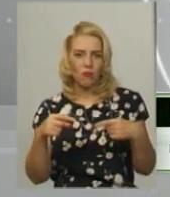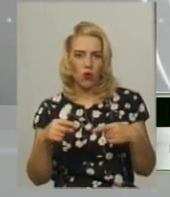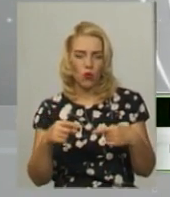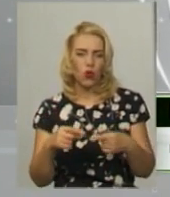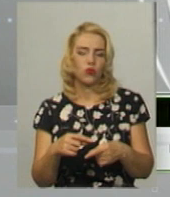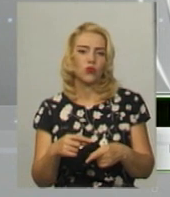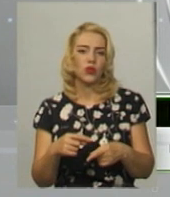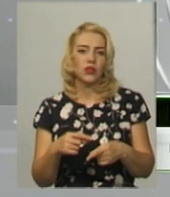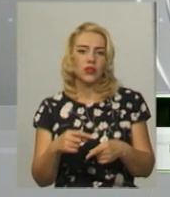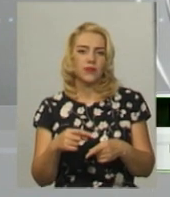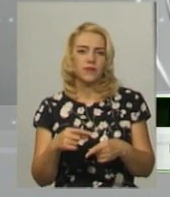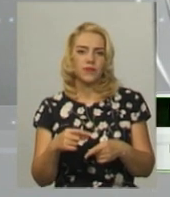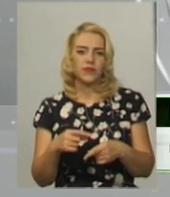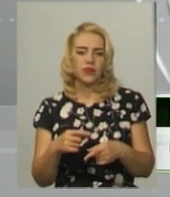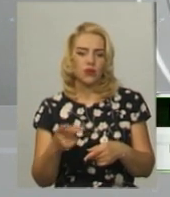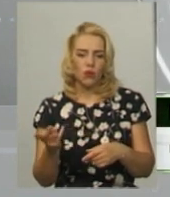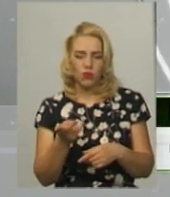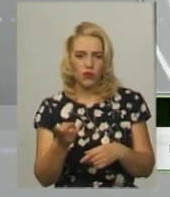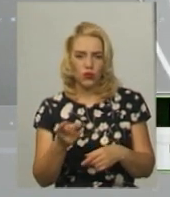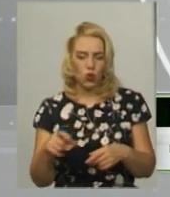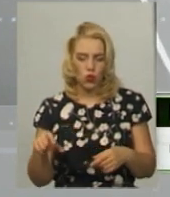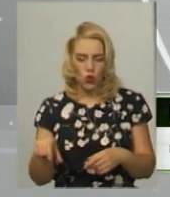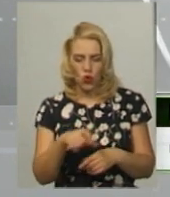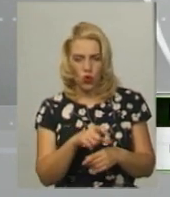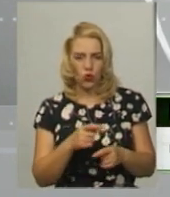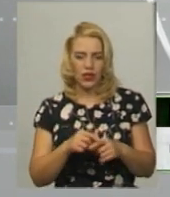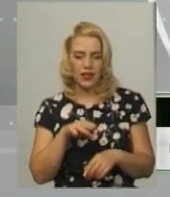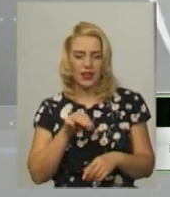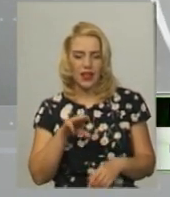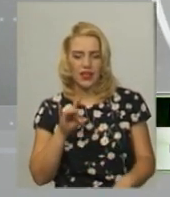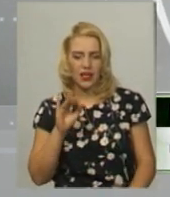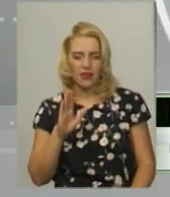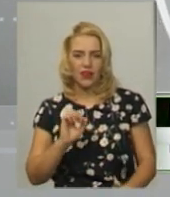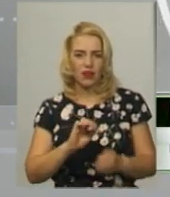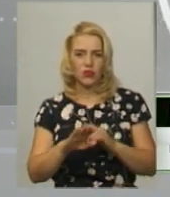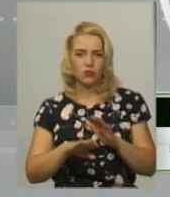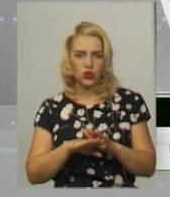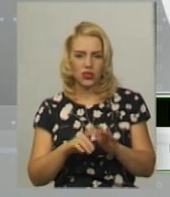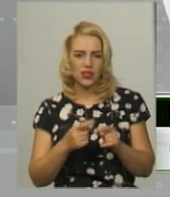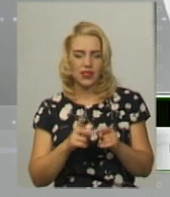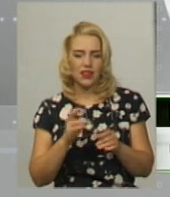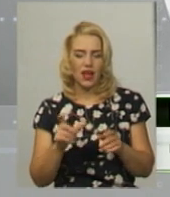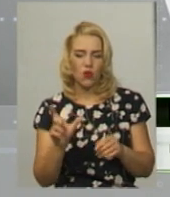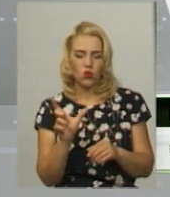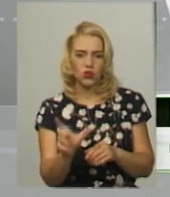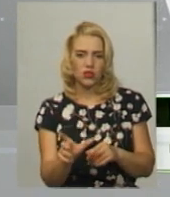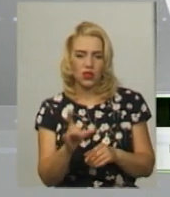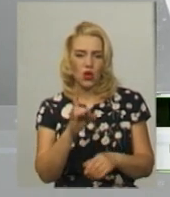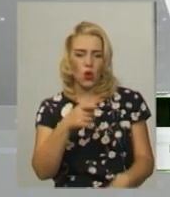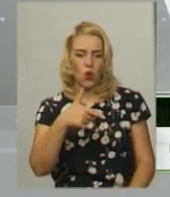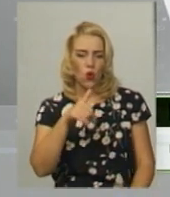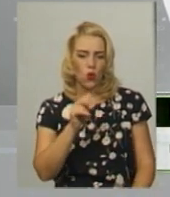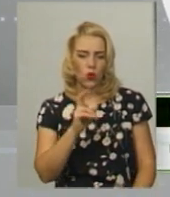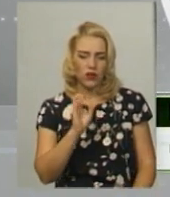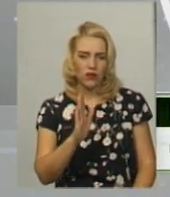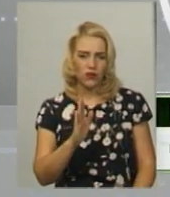там обох цих доріг. Якщо взяти дорогу Татарів-Кам'янець-Подільський, то незадовільний стан на участку Гуків-Оренін,